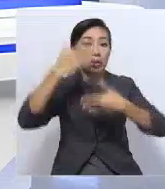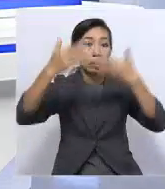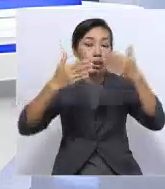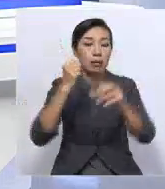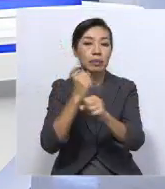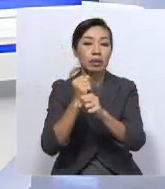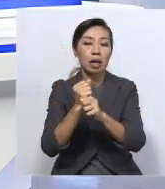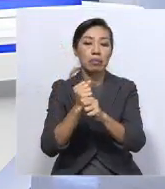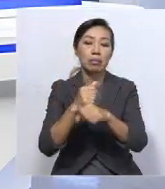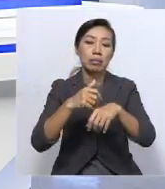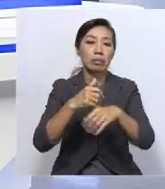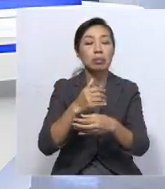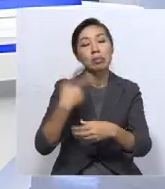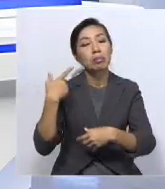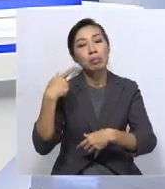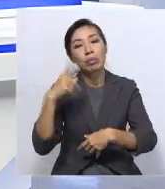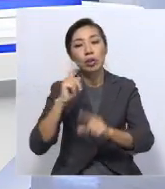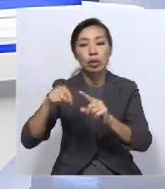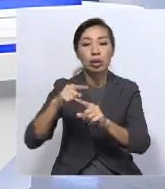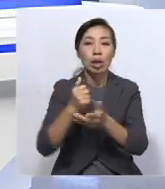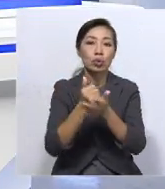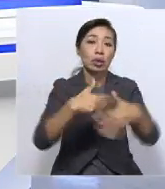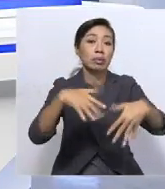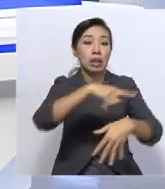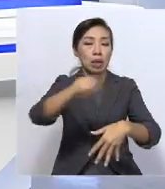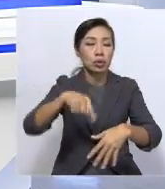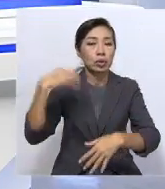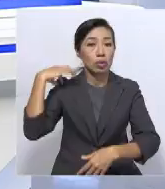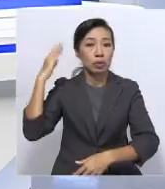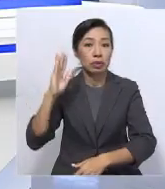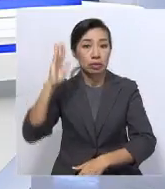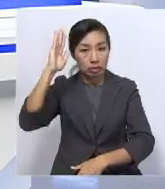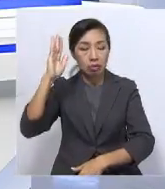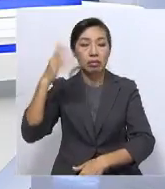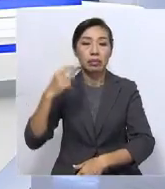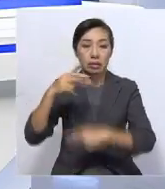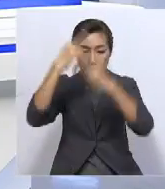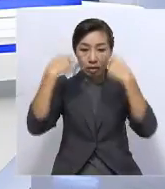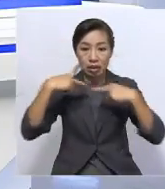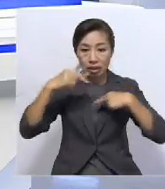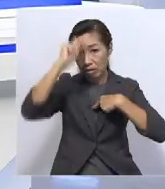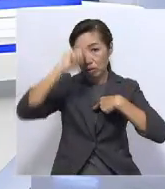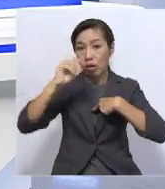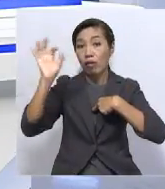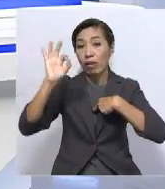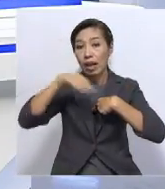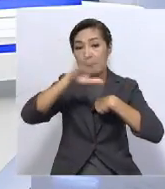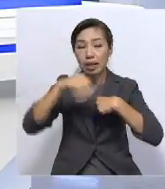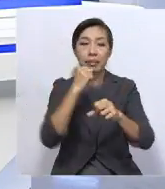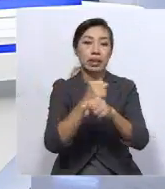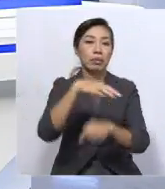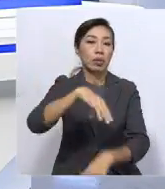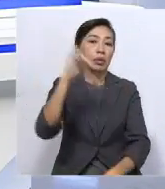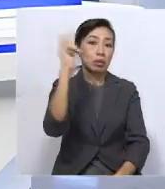กิจกรรมบำเพ็ญสาธารณประโยชน์ของหน่วยพระราชทานและประชาชนจิตอาสาเราทำความดีด้วยหัวใจในพื้นที่เขตดอนเมือง